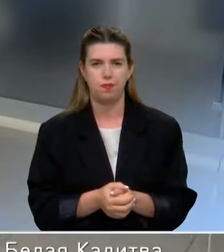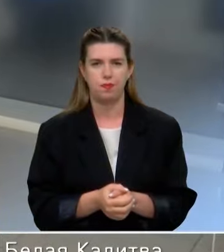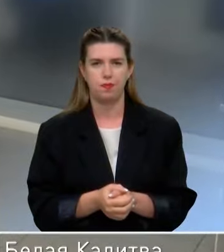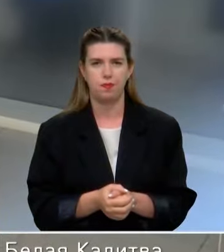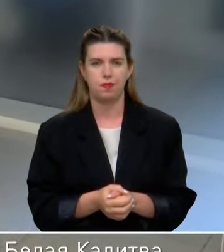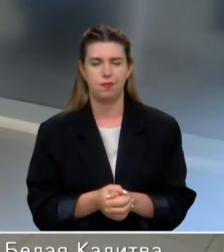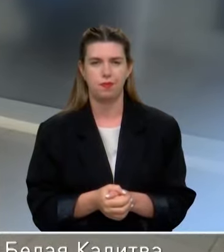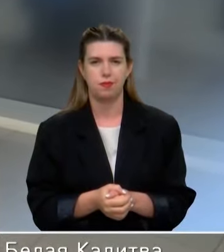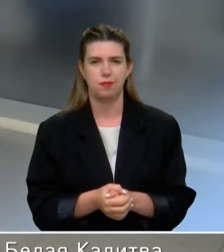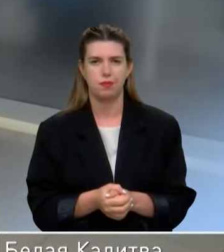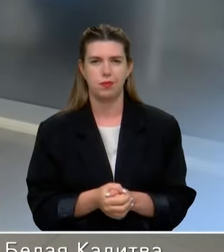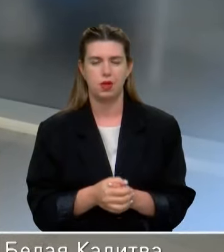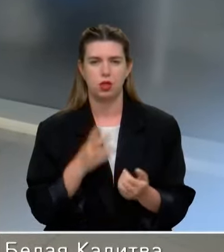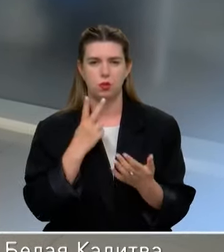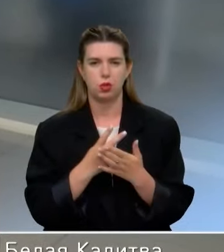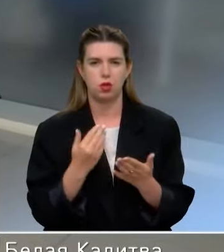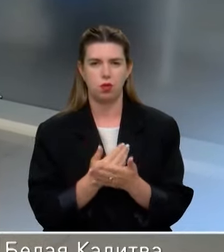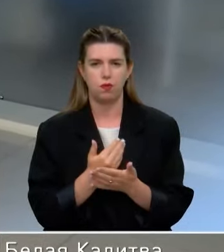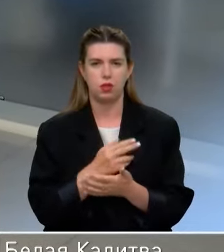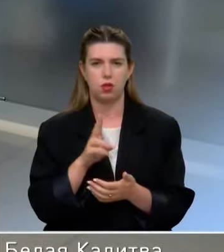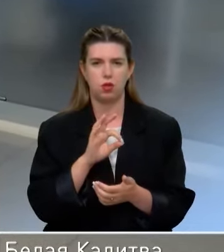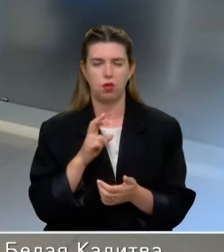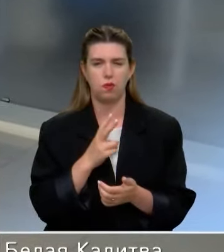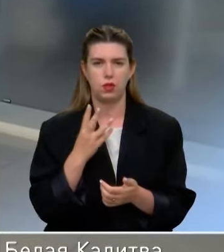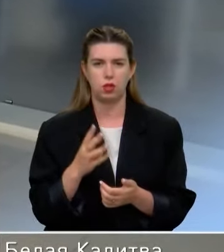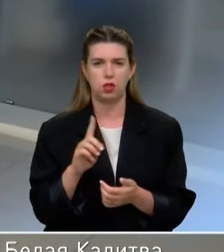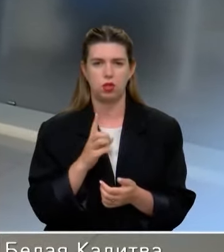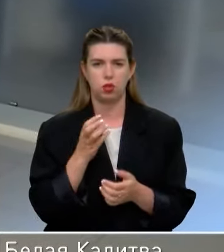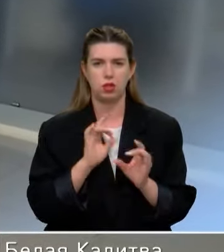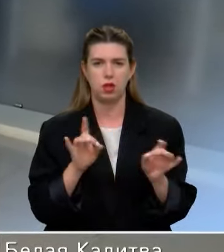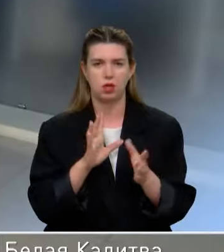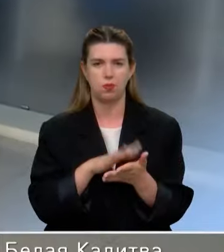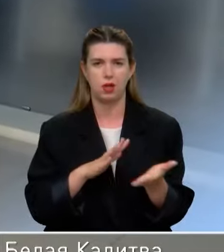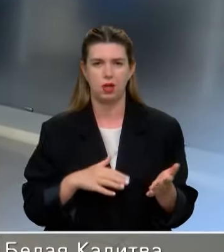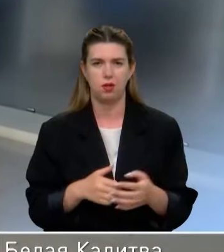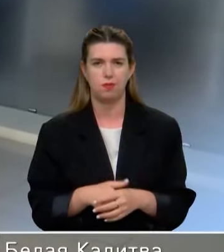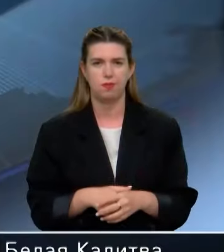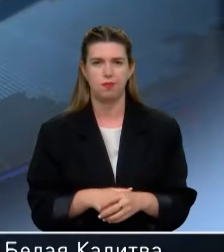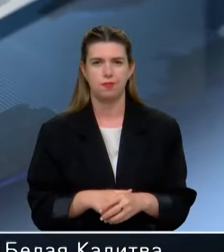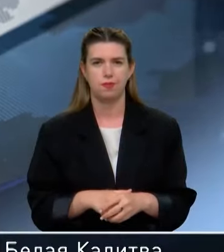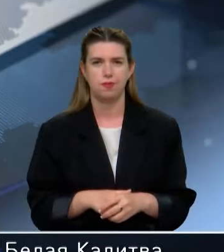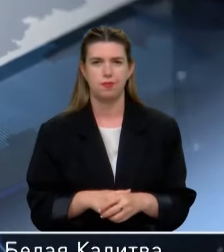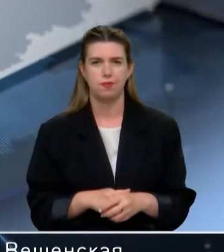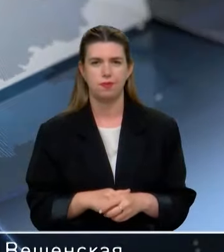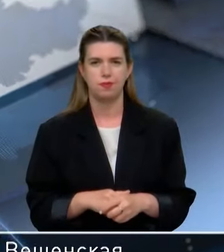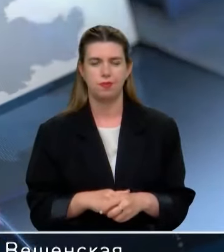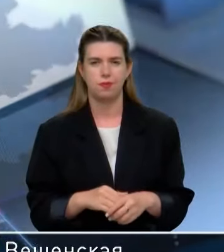уполномоченного вы смотрите новости на дон24 вот О чём ещё расскажем далее